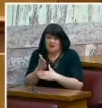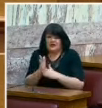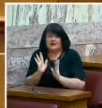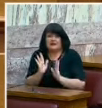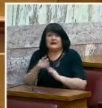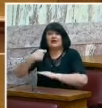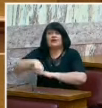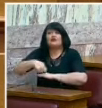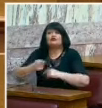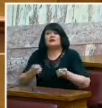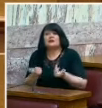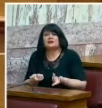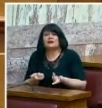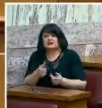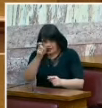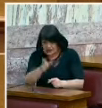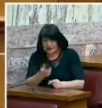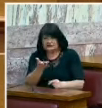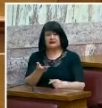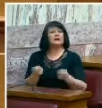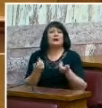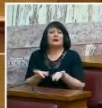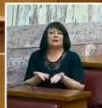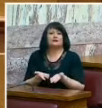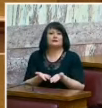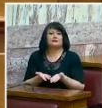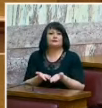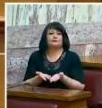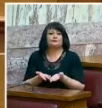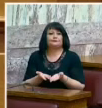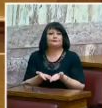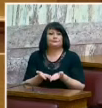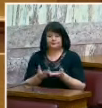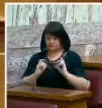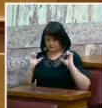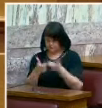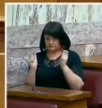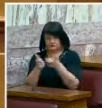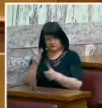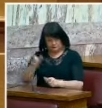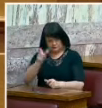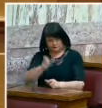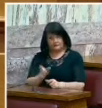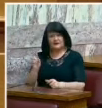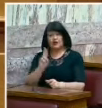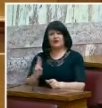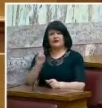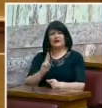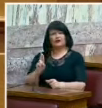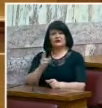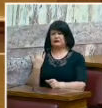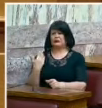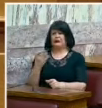θα τολμούσα να ρωτήσω, αλλά τι κάνετε και εσείς? Έχετε ποτέ συλλάβει κάποιον από αυτούς τους κυρίους? Θυμάμαι την τελευταία φορά που